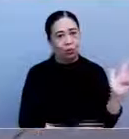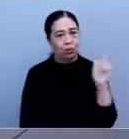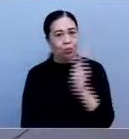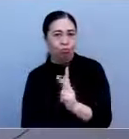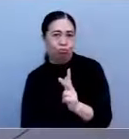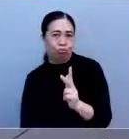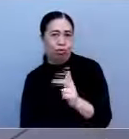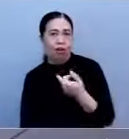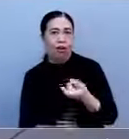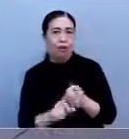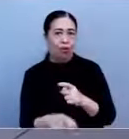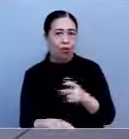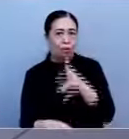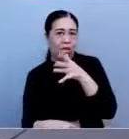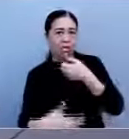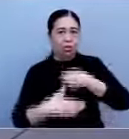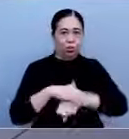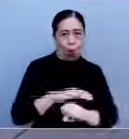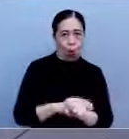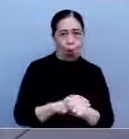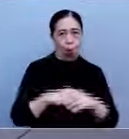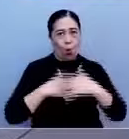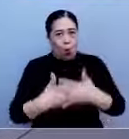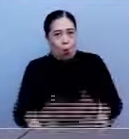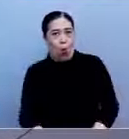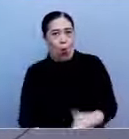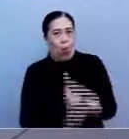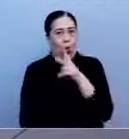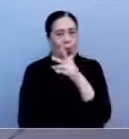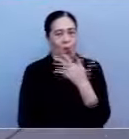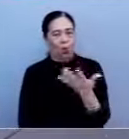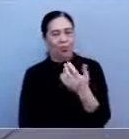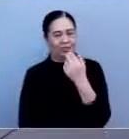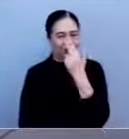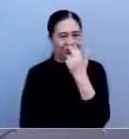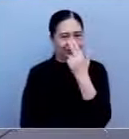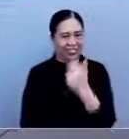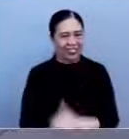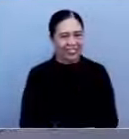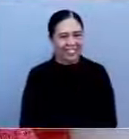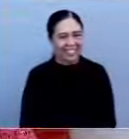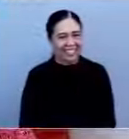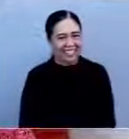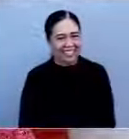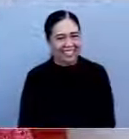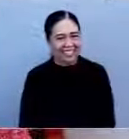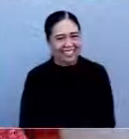from our mother's womb. We come... Uy! We